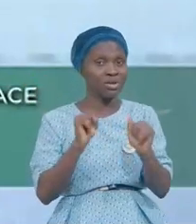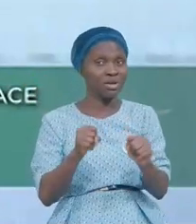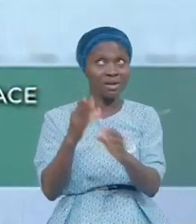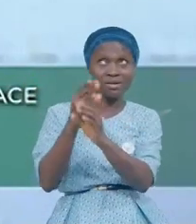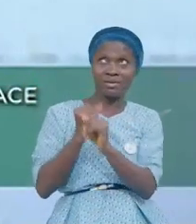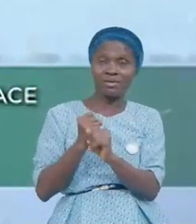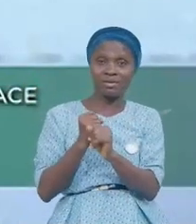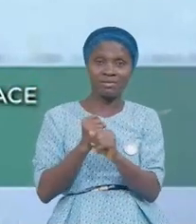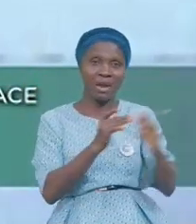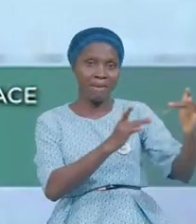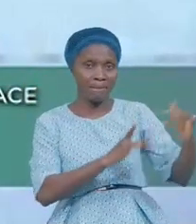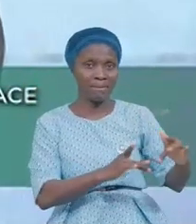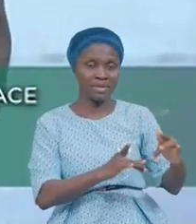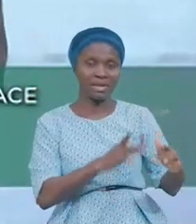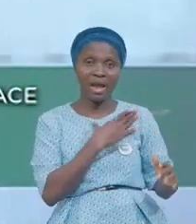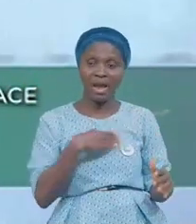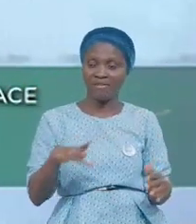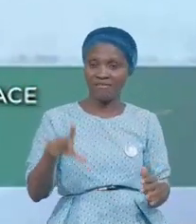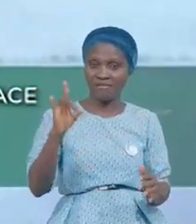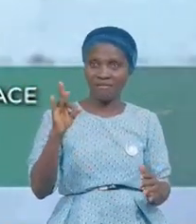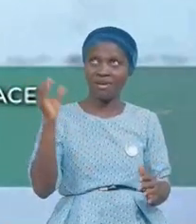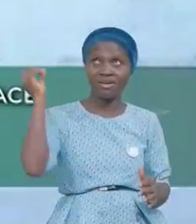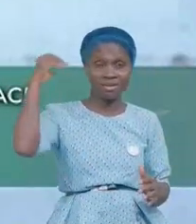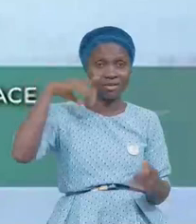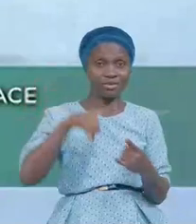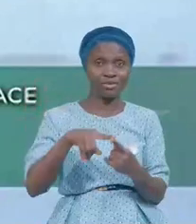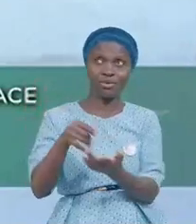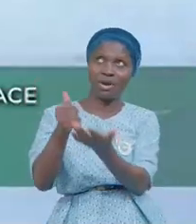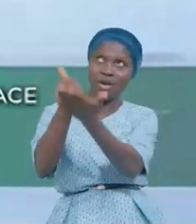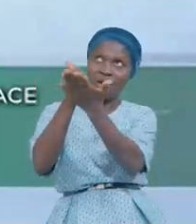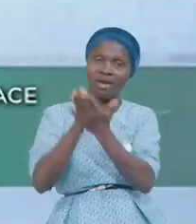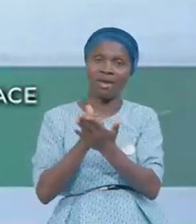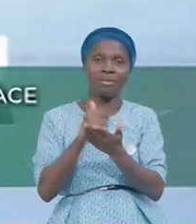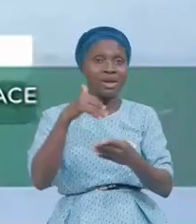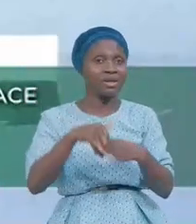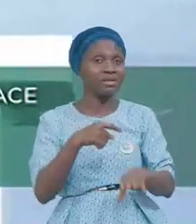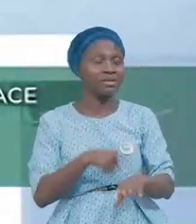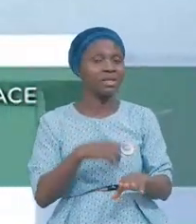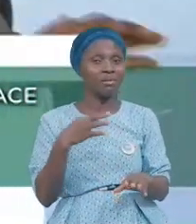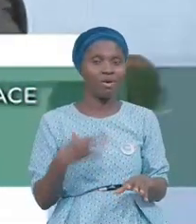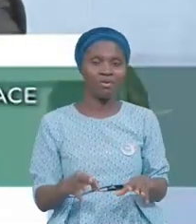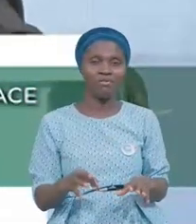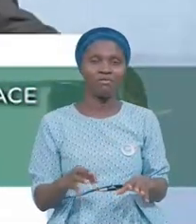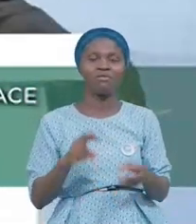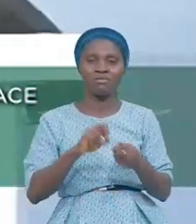de trouver grâce pour être secouru dans nos besoins.